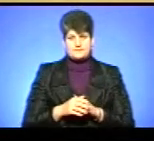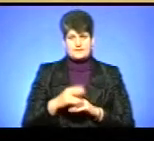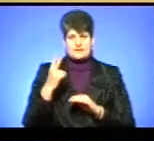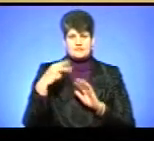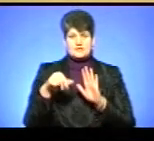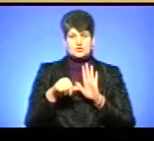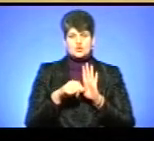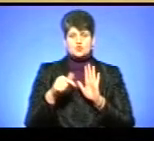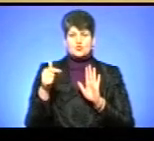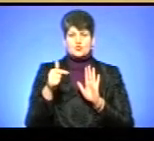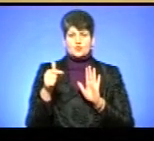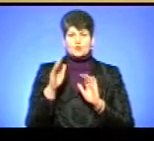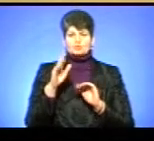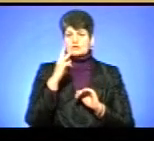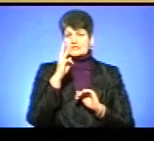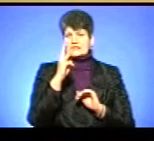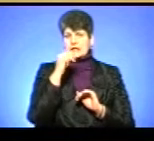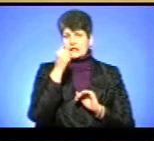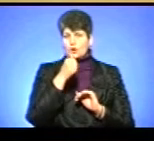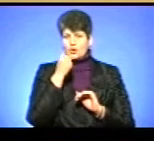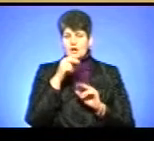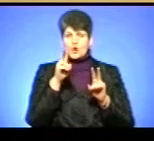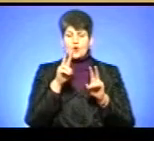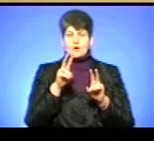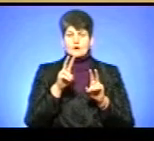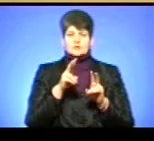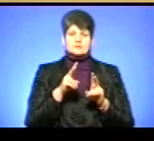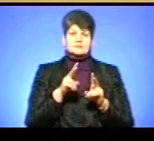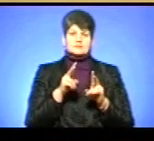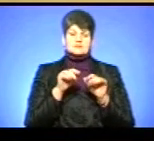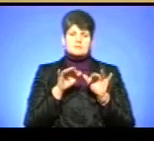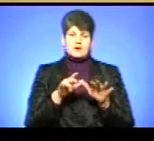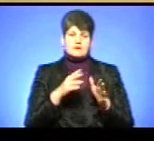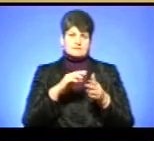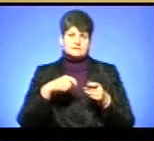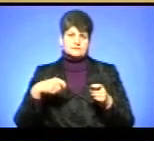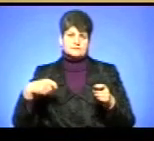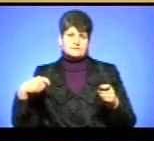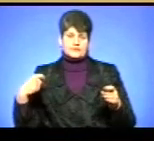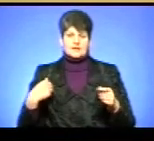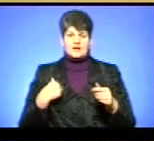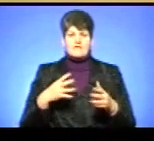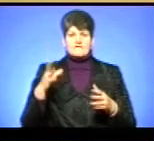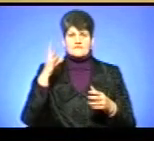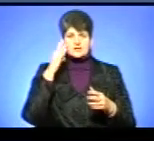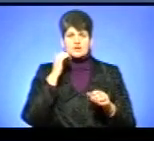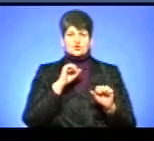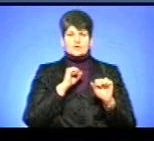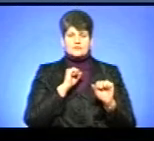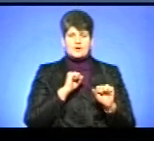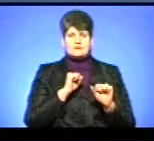26 грудня буде 3 роки, як розглядається справа. Я вважаю це, що адвокат Борис затягує.